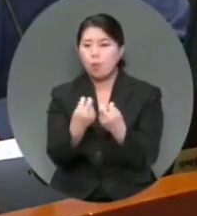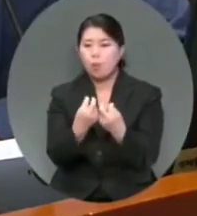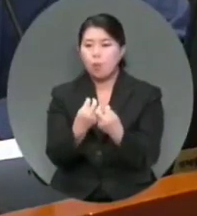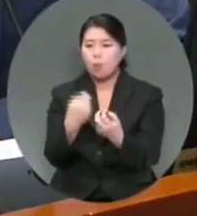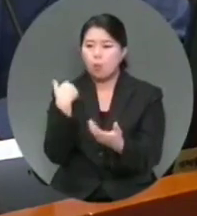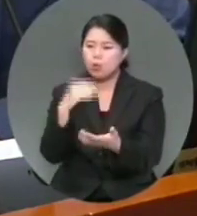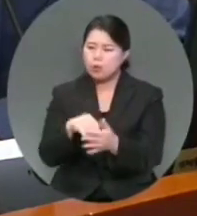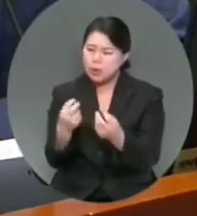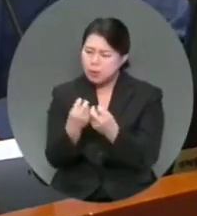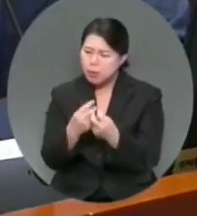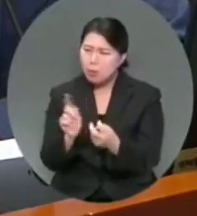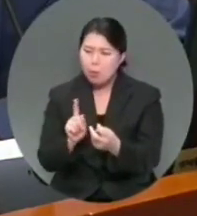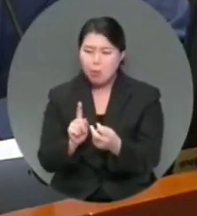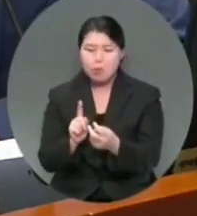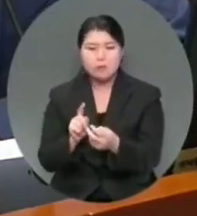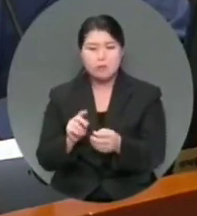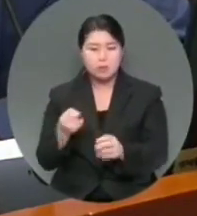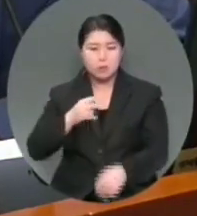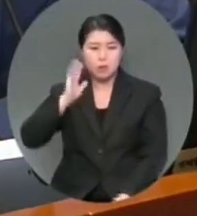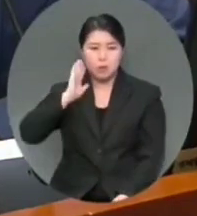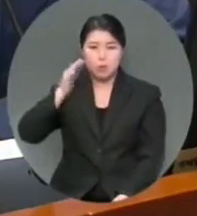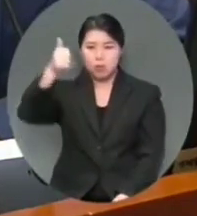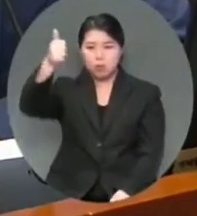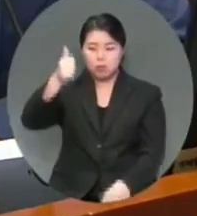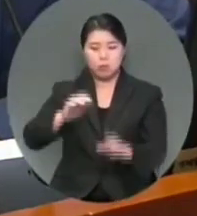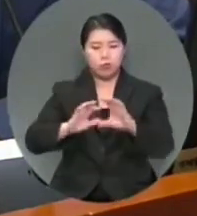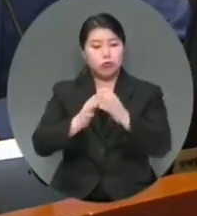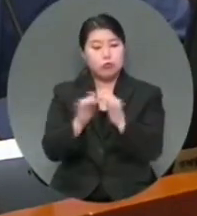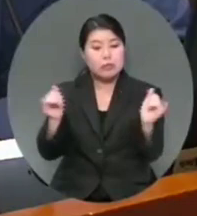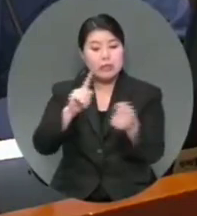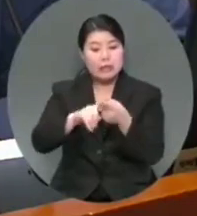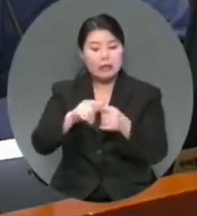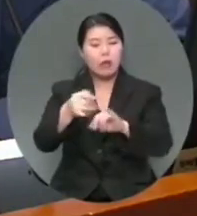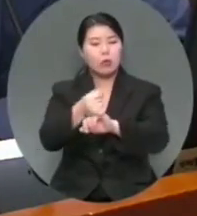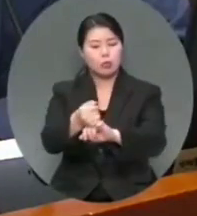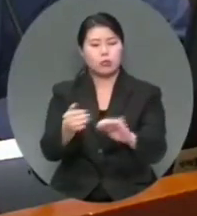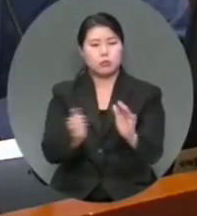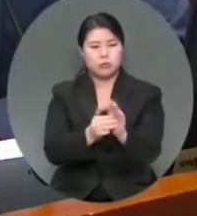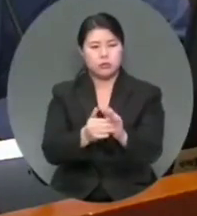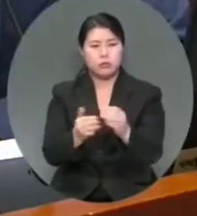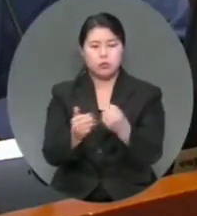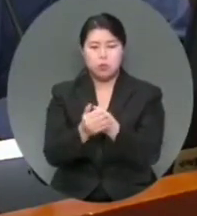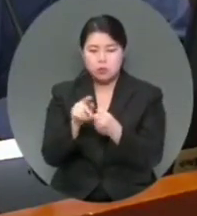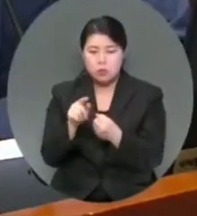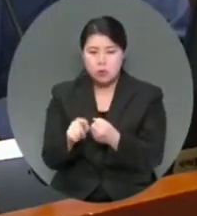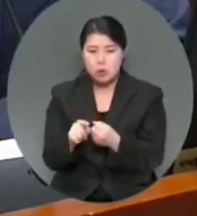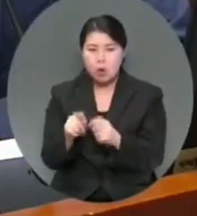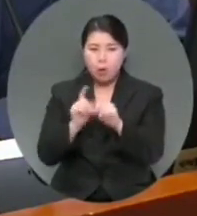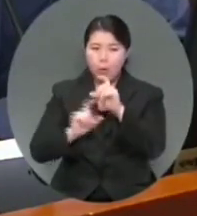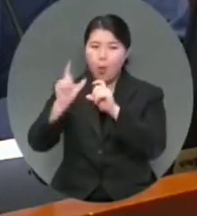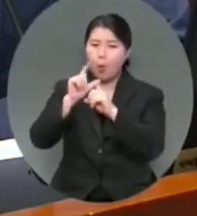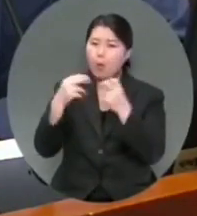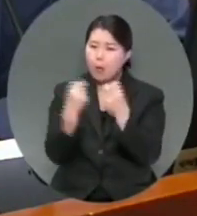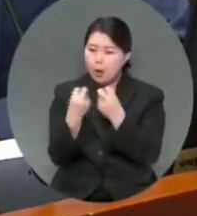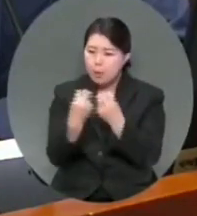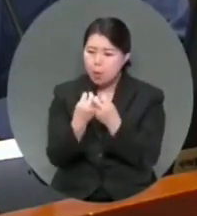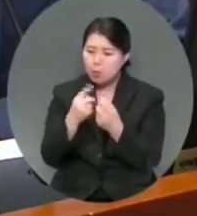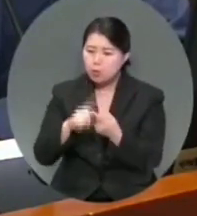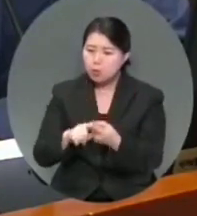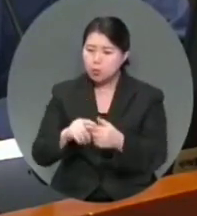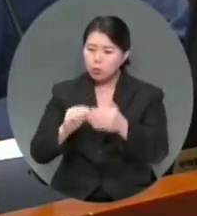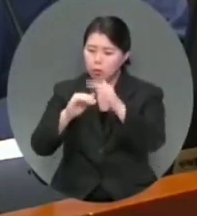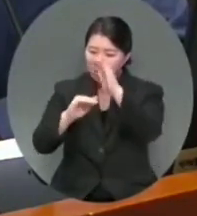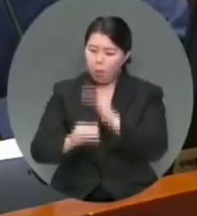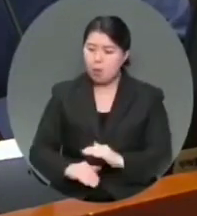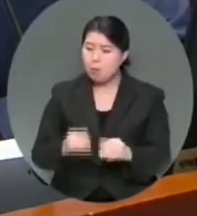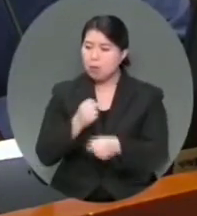것이냐? 대통령이 국민을 상대로 한 약속이기 때문에 그럼 그거는 이렇게 보완하는 게 좋겠습니다라는 안을 만들어야 되는